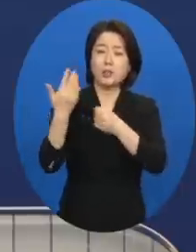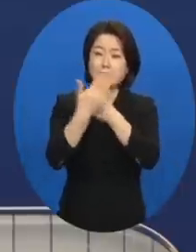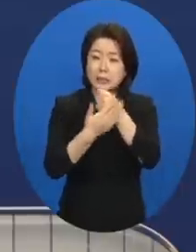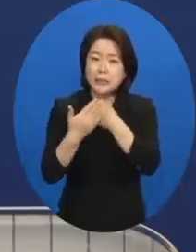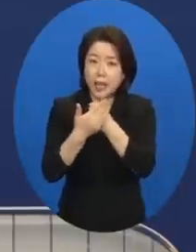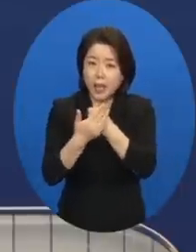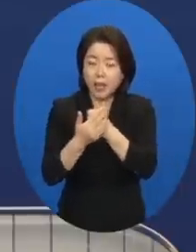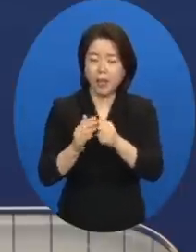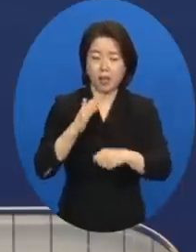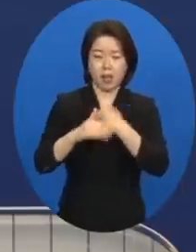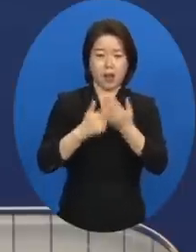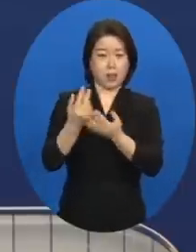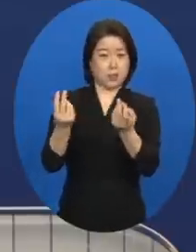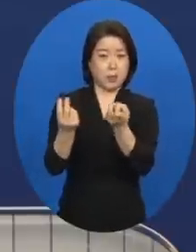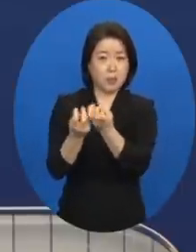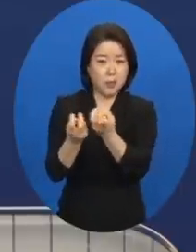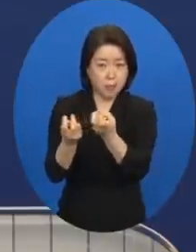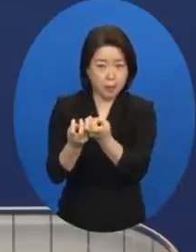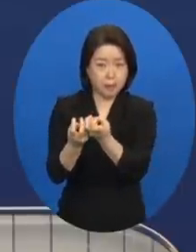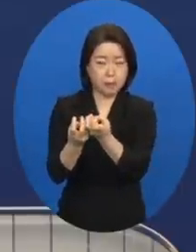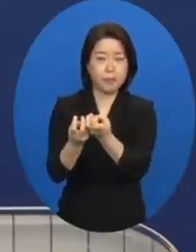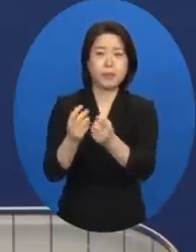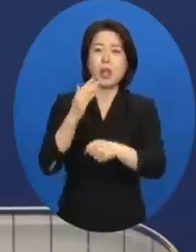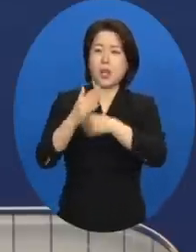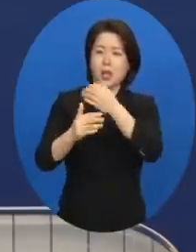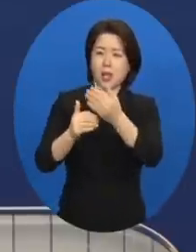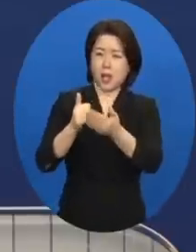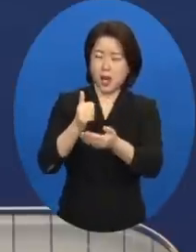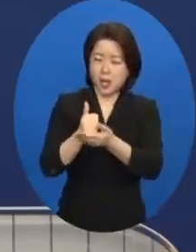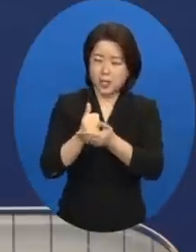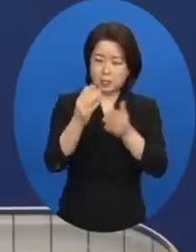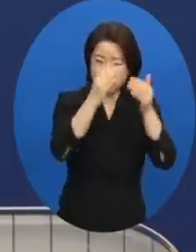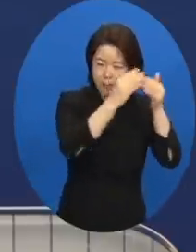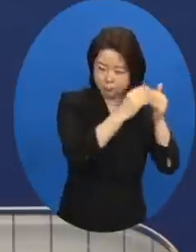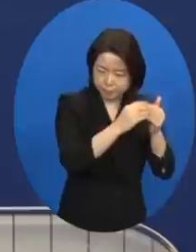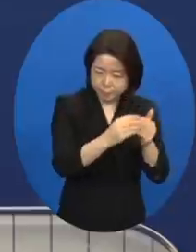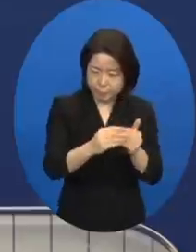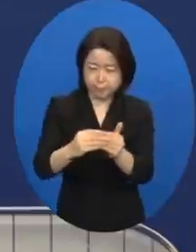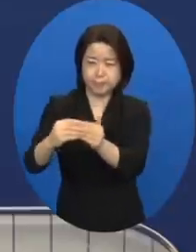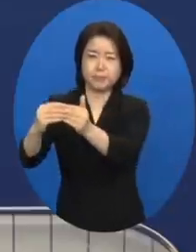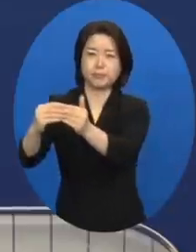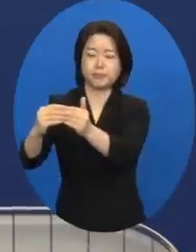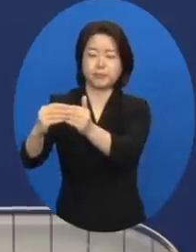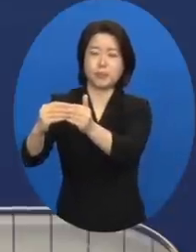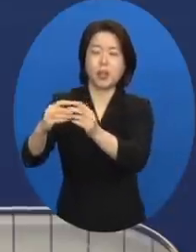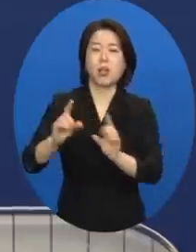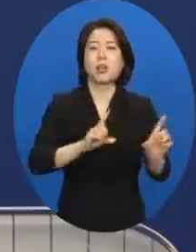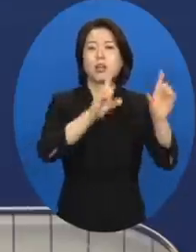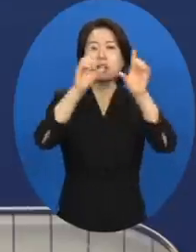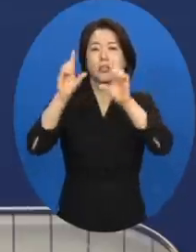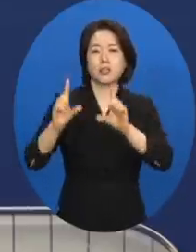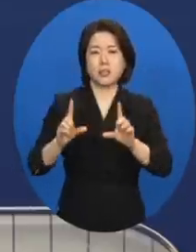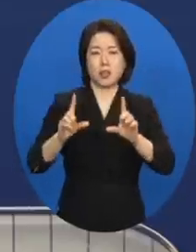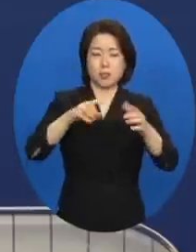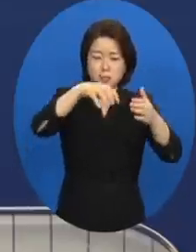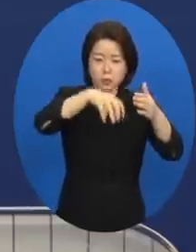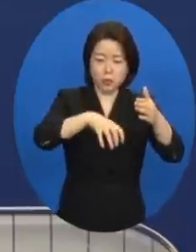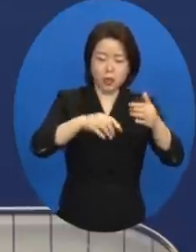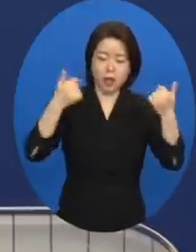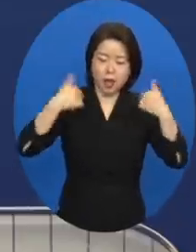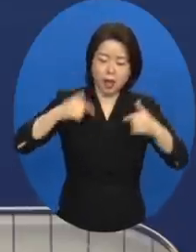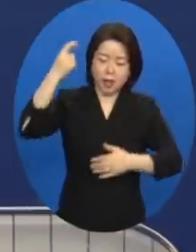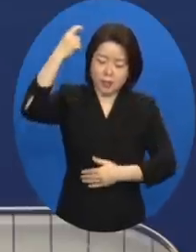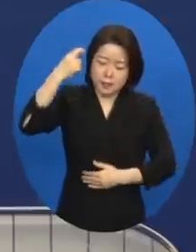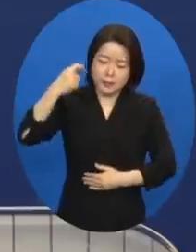하나님의 방법, 하나님의 인도하심을 삶 가운데 늘 느끼며